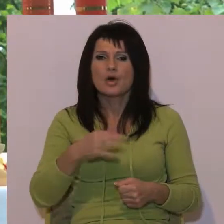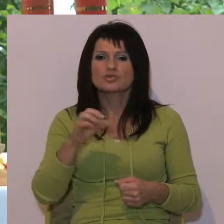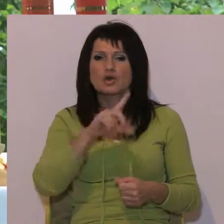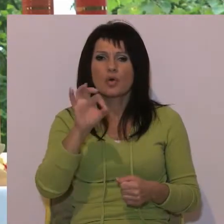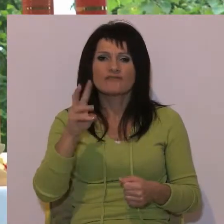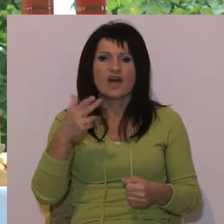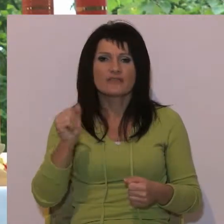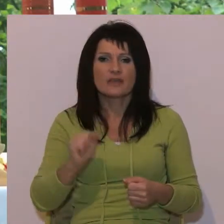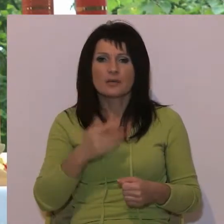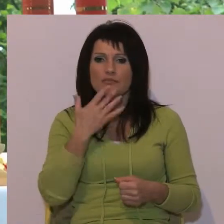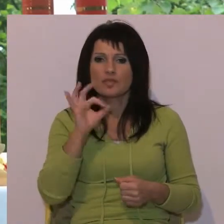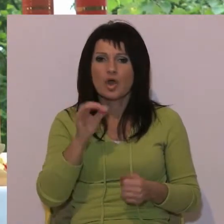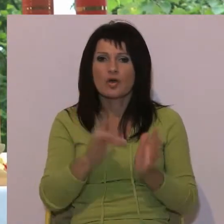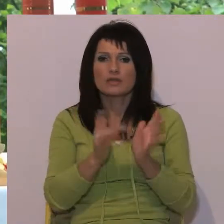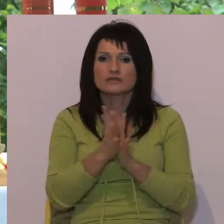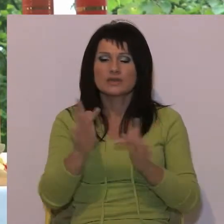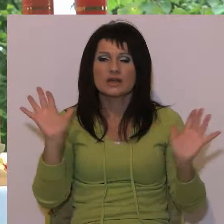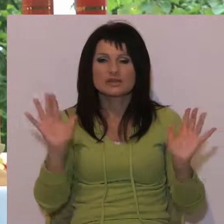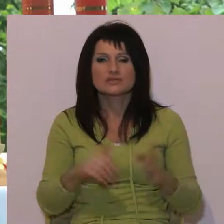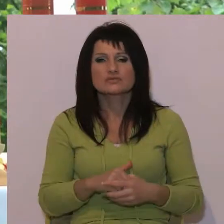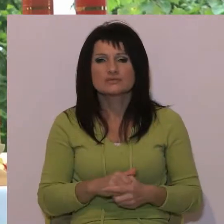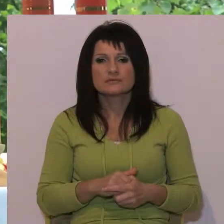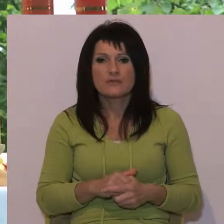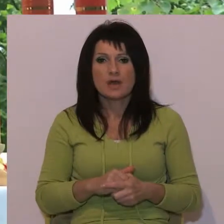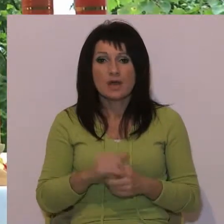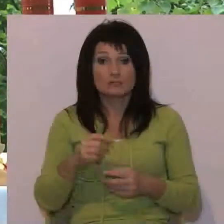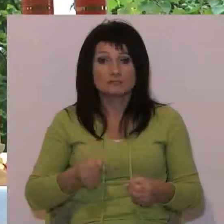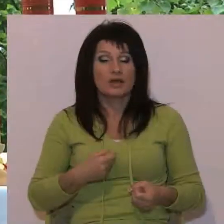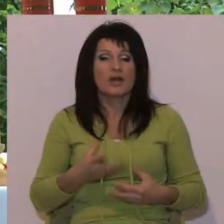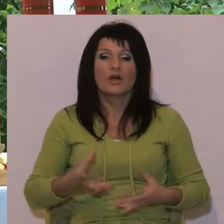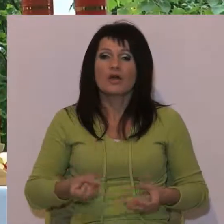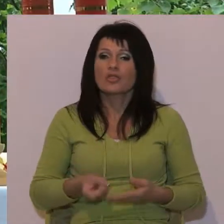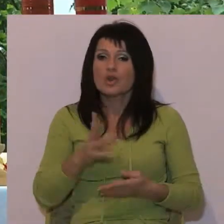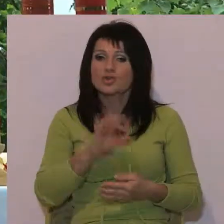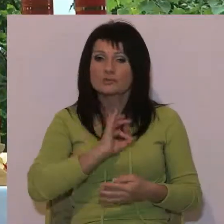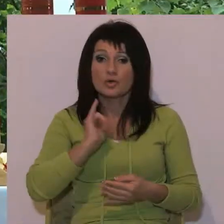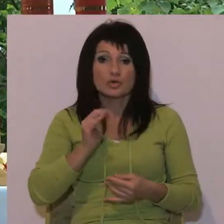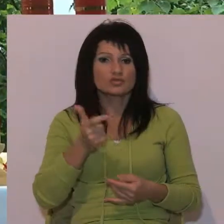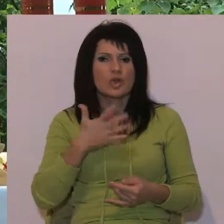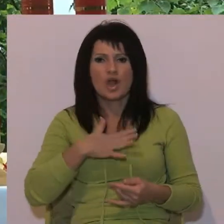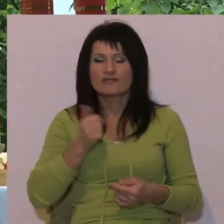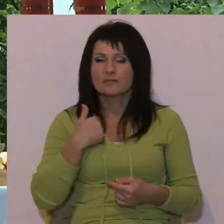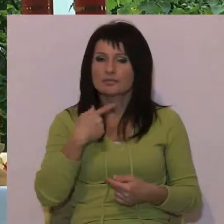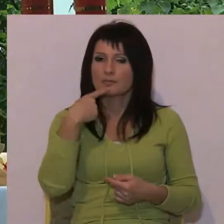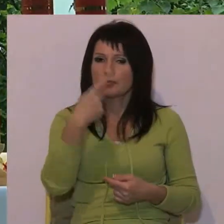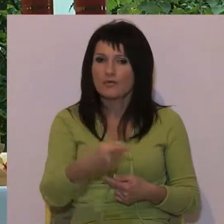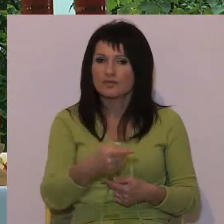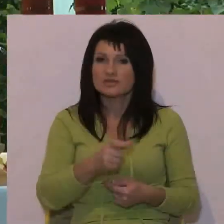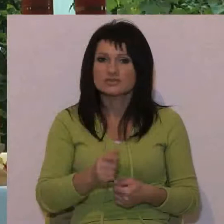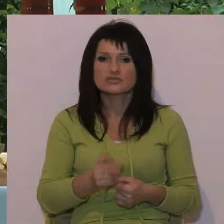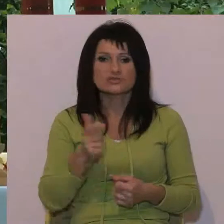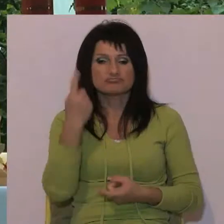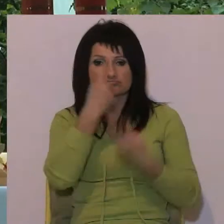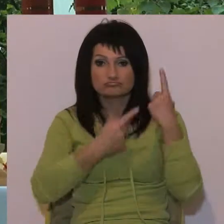i mówienia o Jezusie Chrystusie. I drodzy moi, cokolwiek byśmy powiedzieli, co o tym